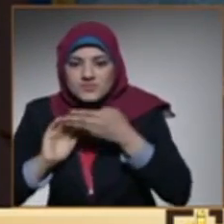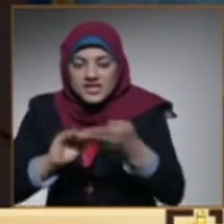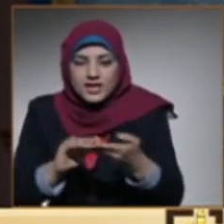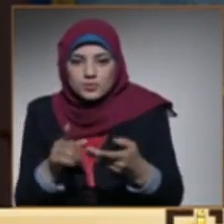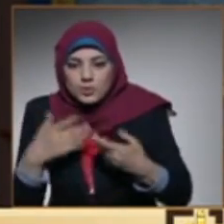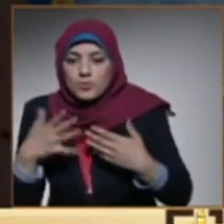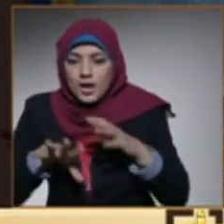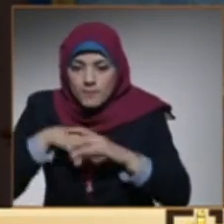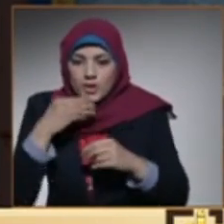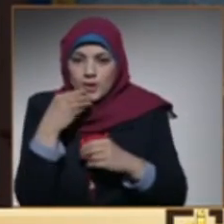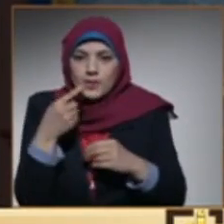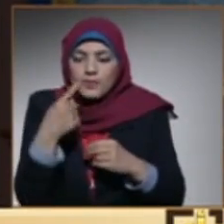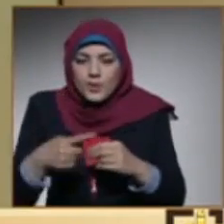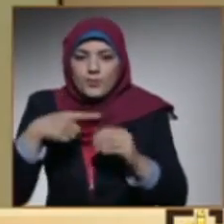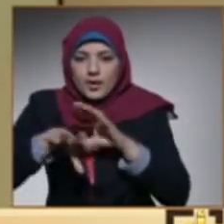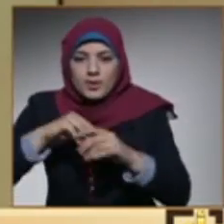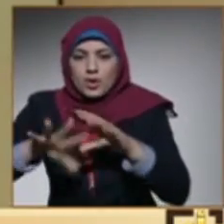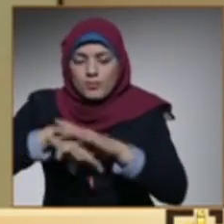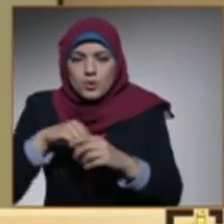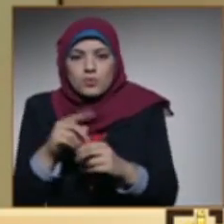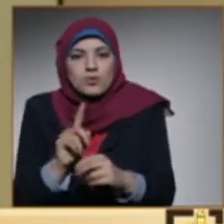بيحفزوهم يقولوا لهم لا اعملوا كده بشكل كبير،